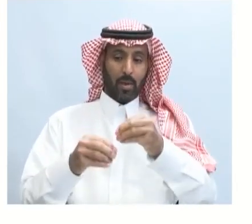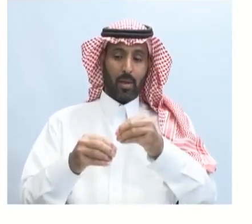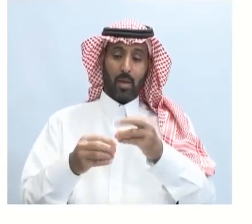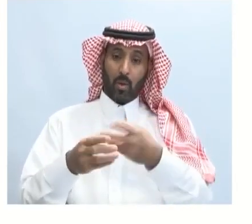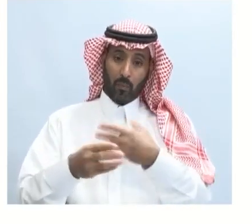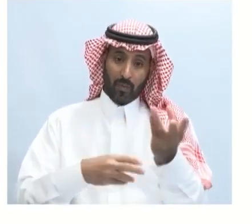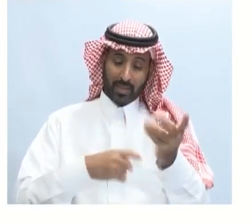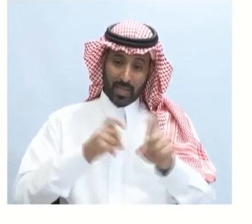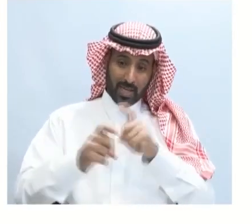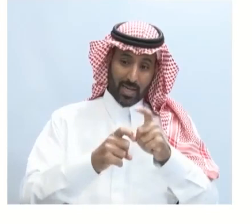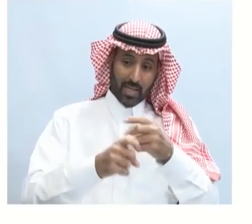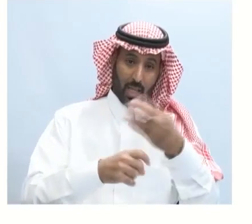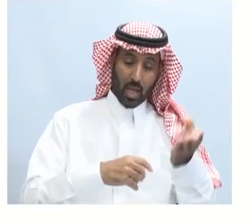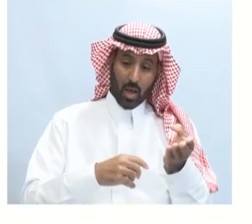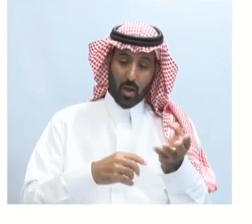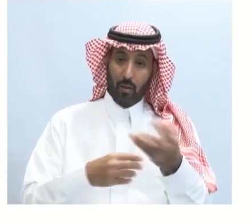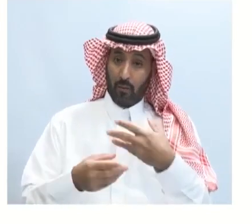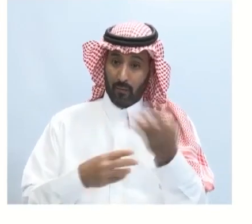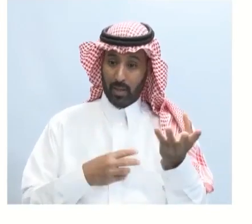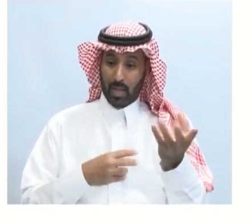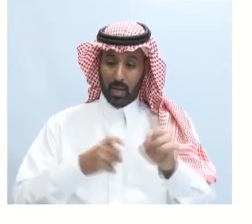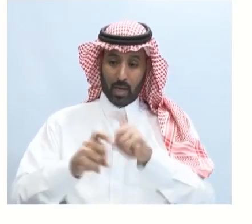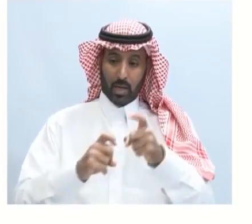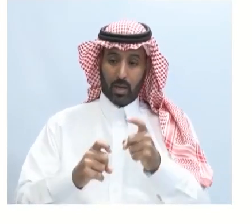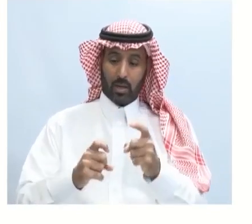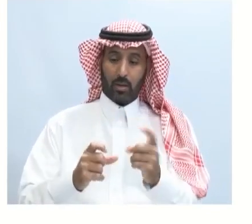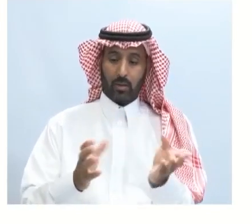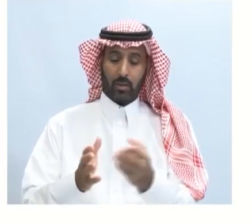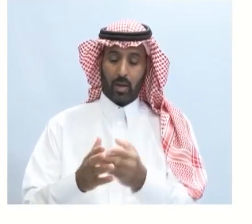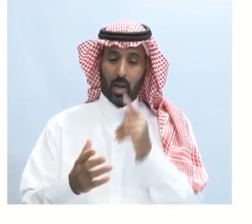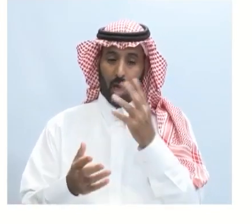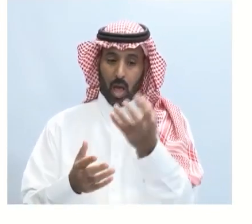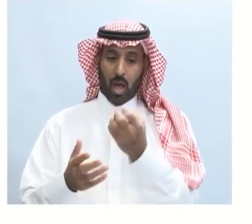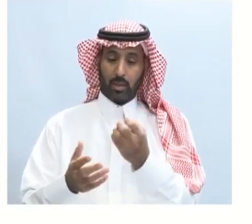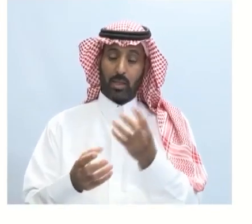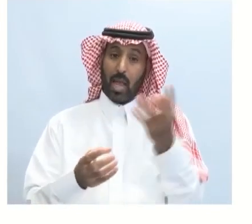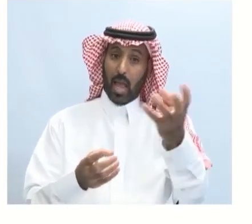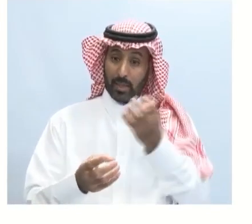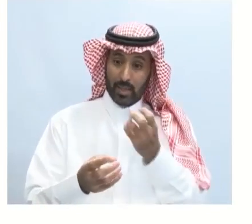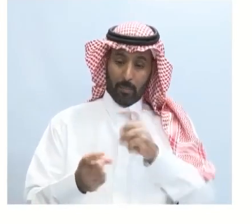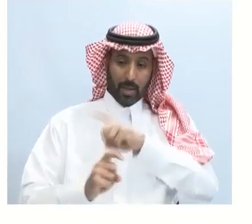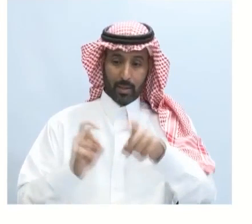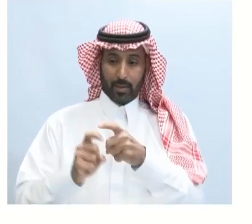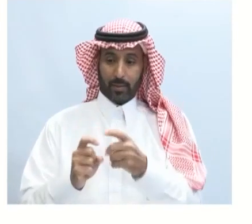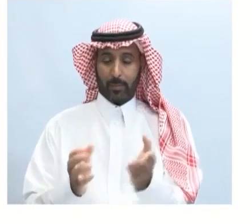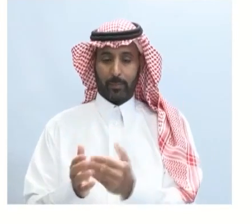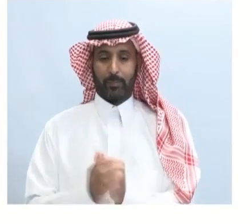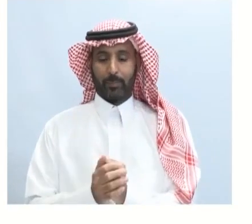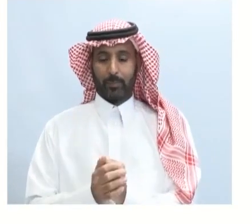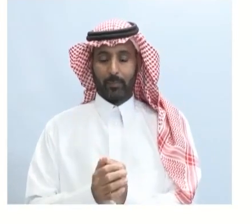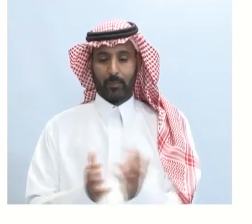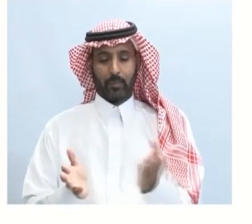فقدان الالكترونات اكسده عمليه فقدان الالكترونات الاختزال عكسها ستكون عمليه اكتساب الالكترونات